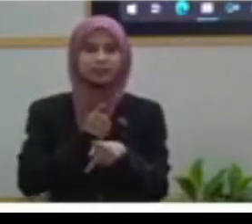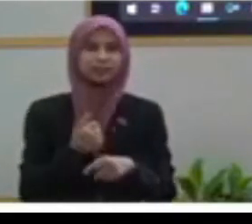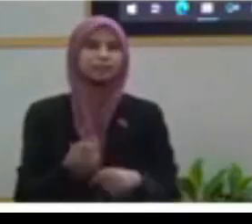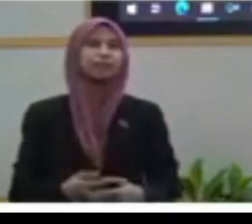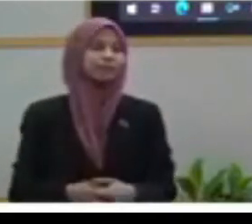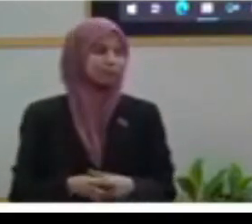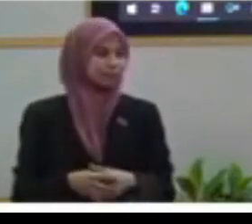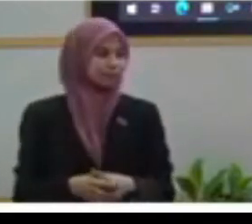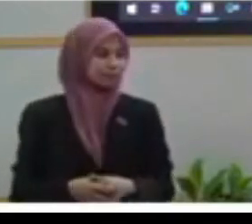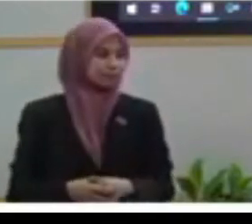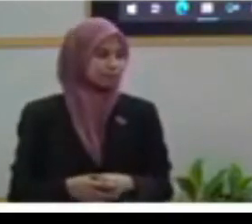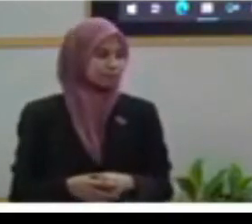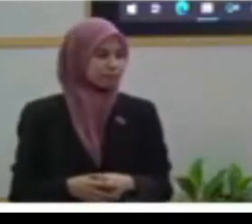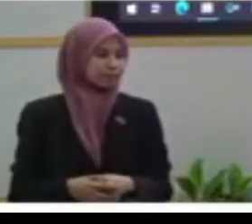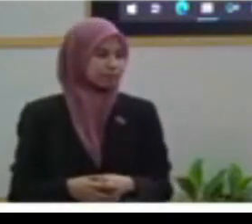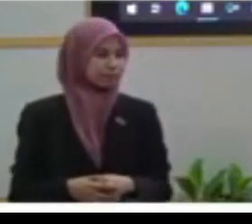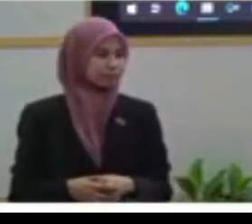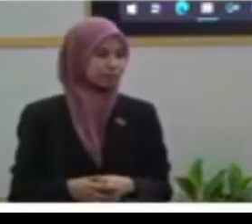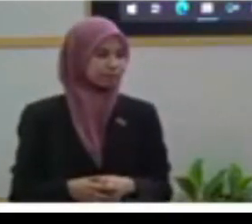Dan seterusnya.